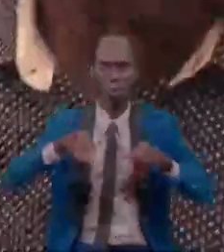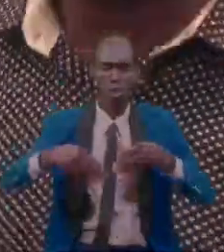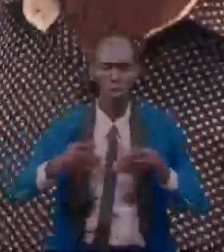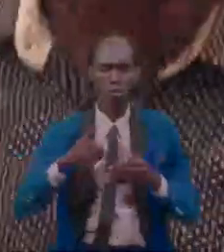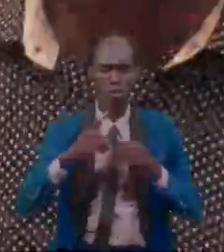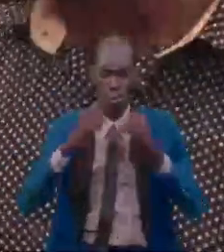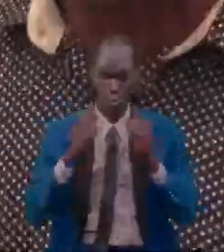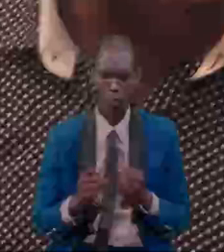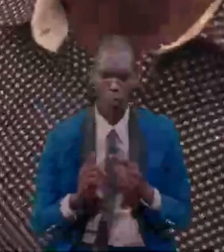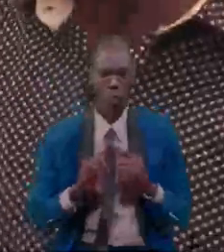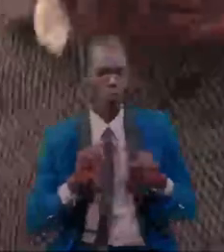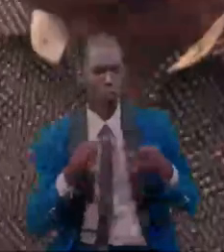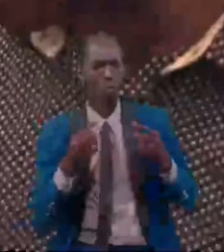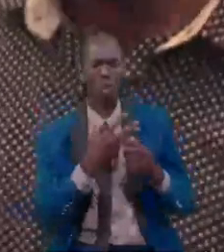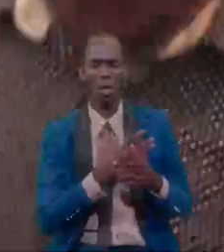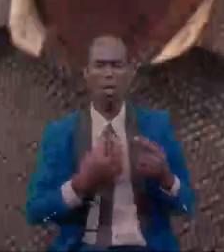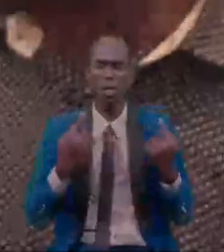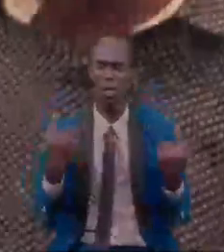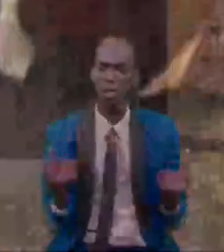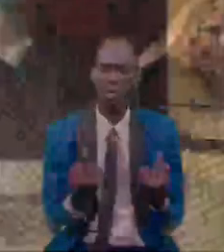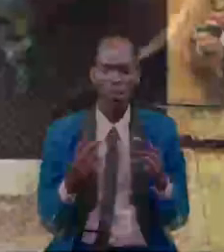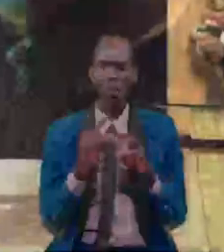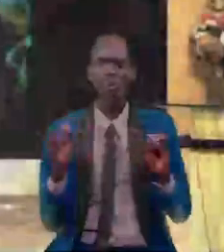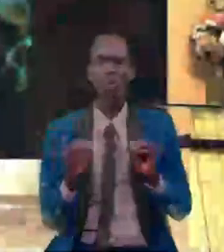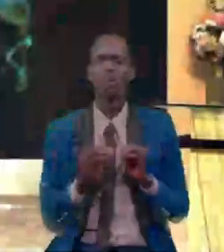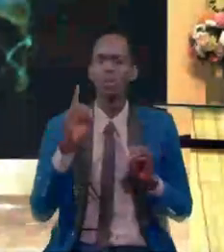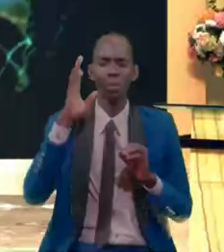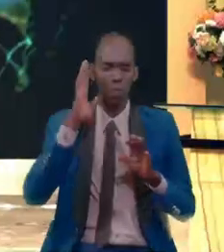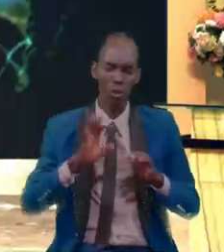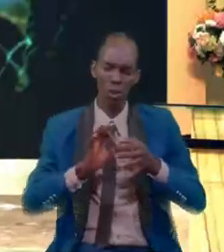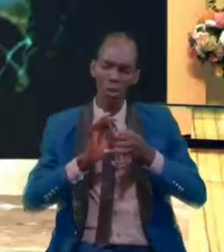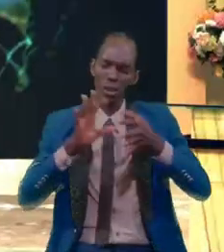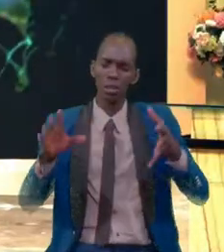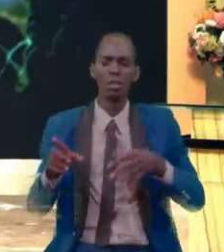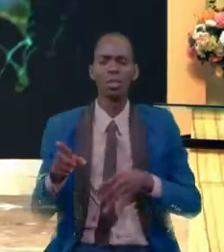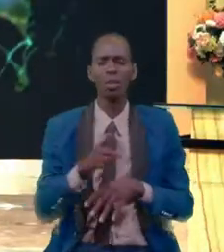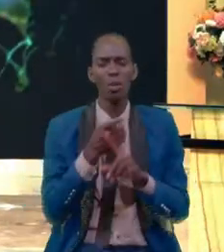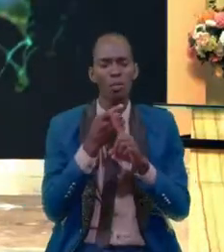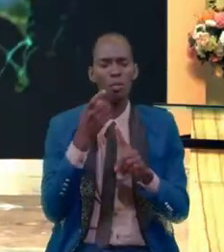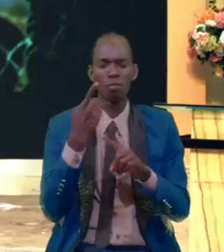Il va vous donner la puissance d'aller, de ne plus pécher. Il va vous libérer.